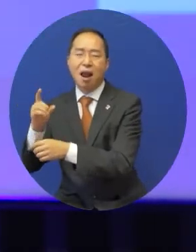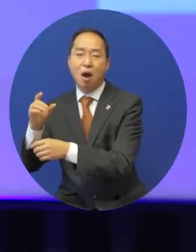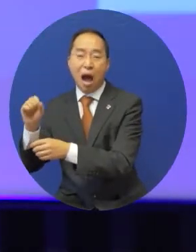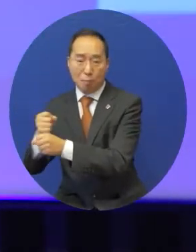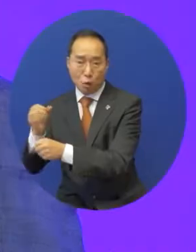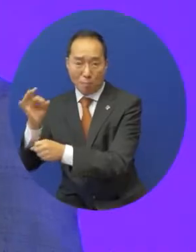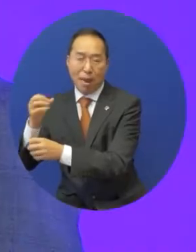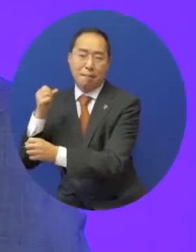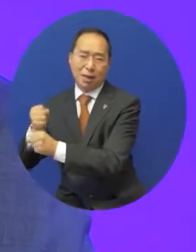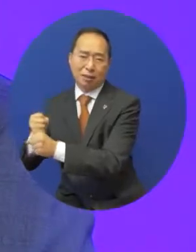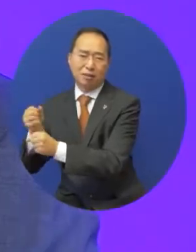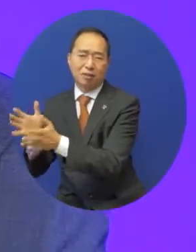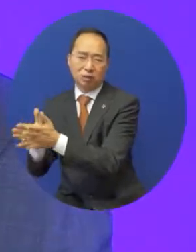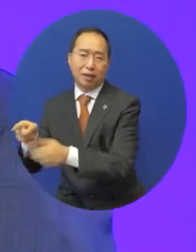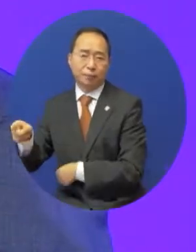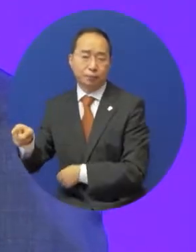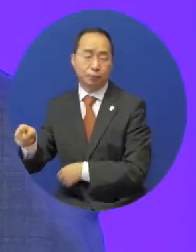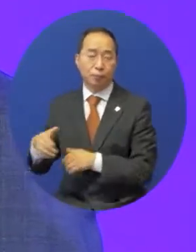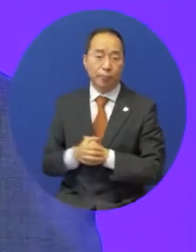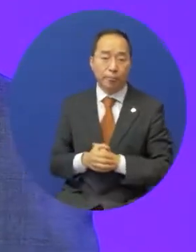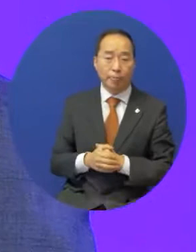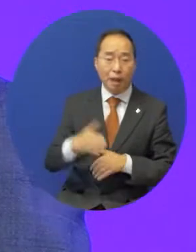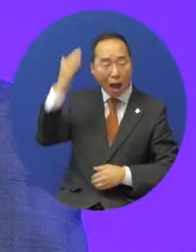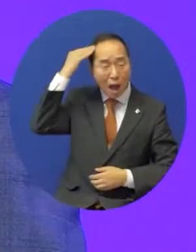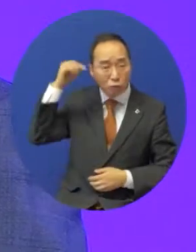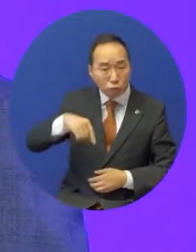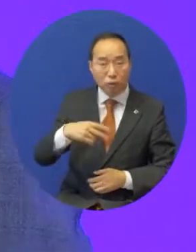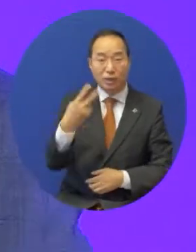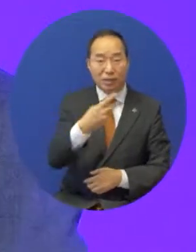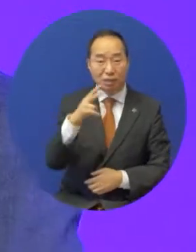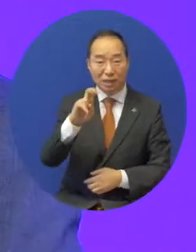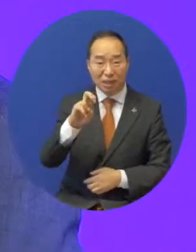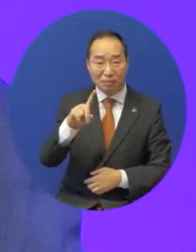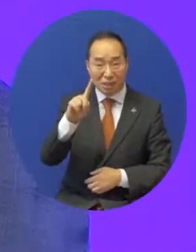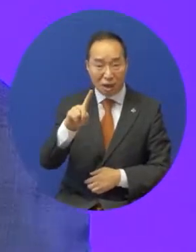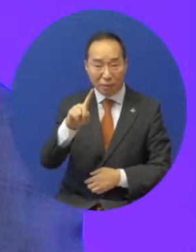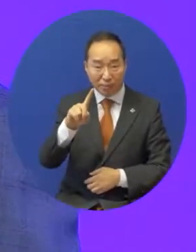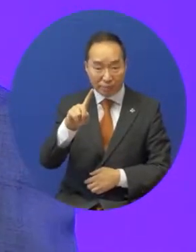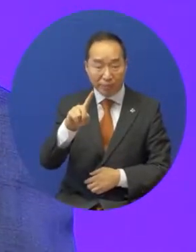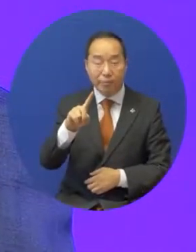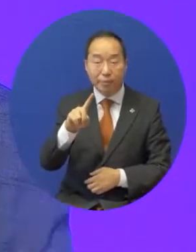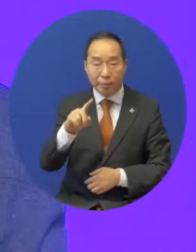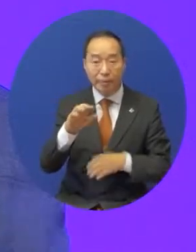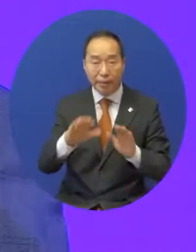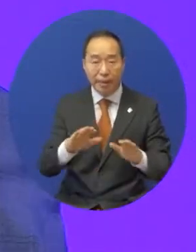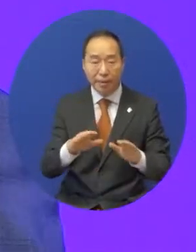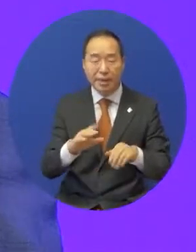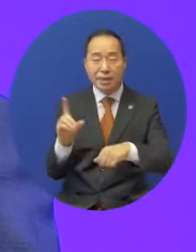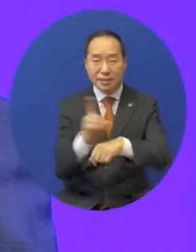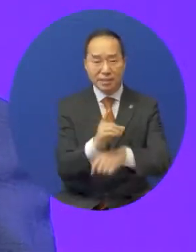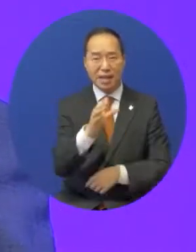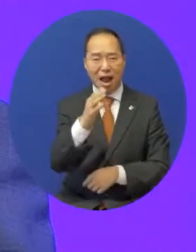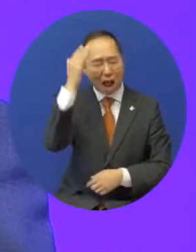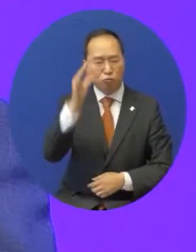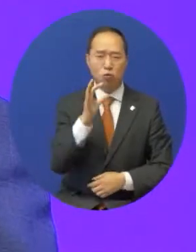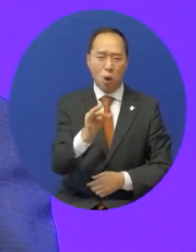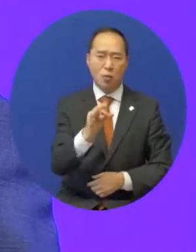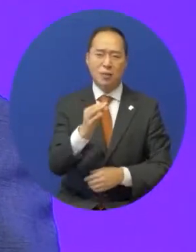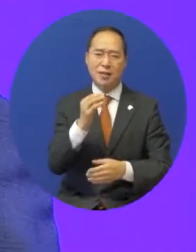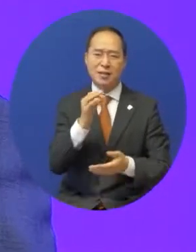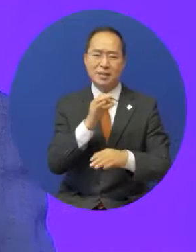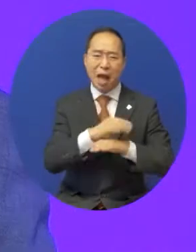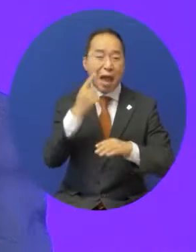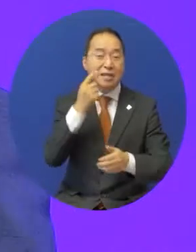나라에서도 보면은 2021년 10월, 12월까지 디지털 원화를 시범 사업을